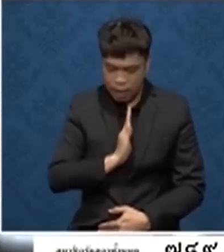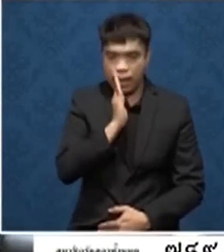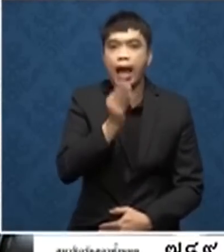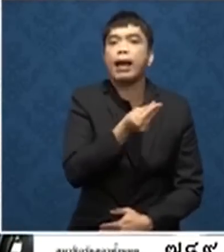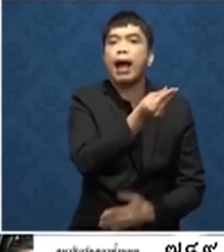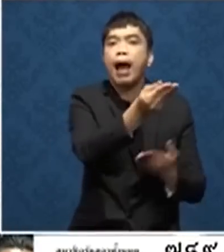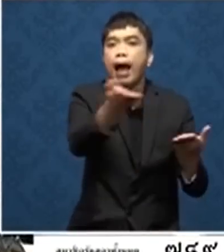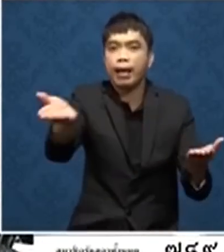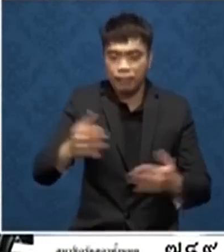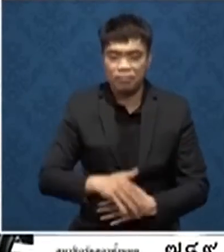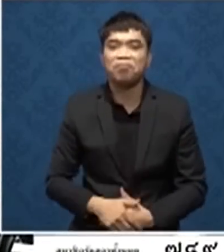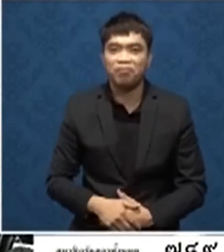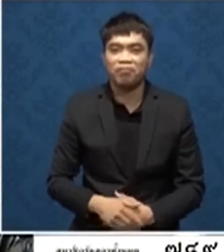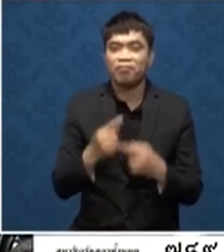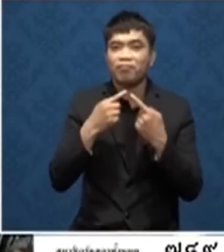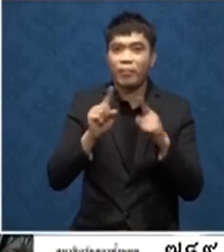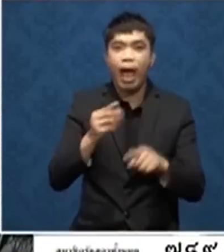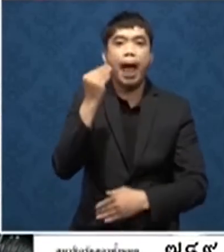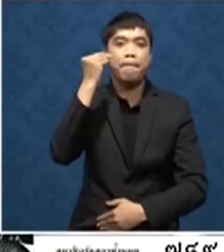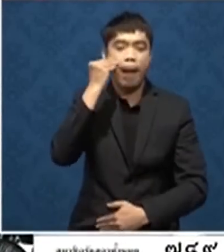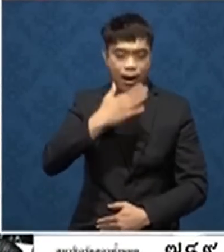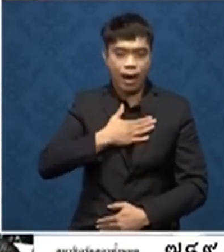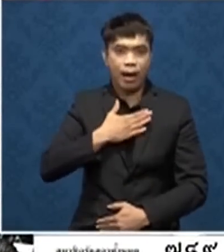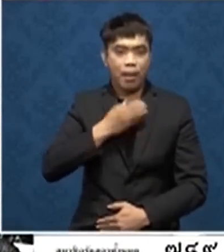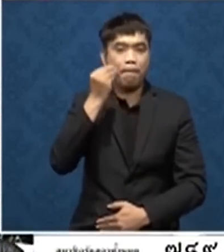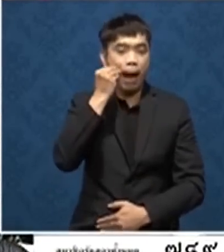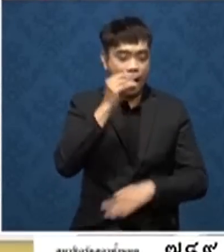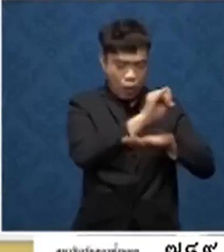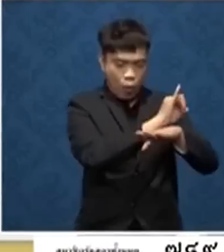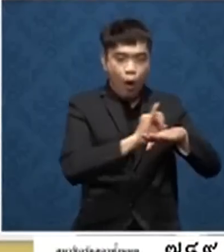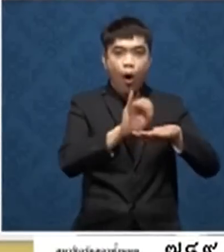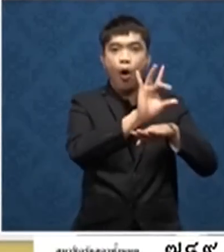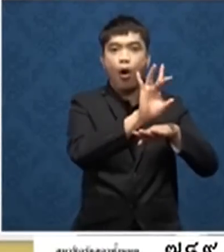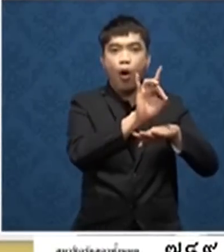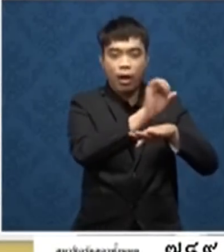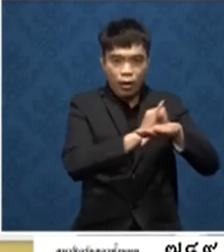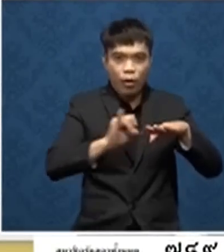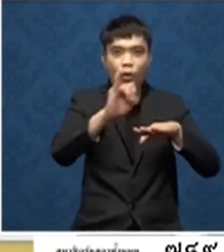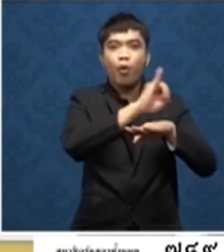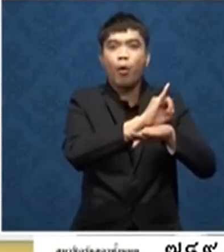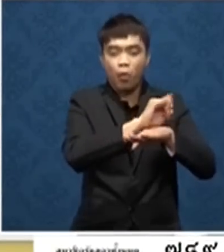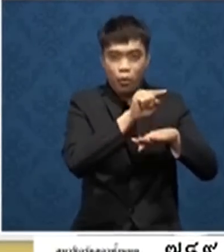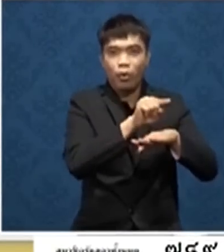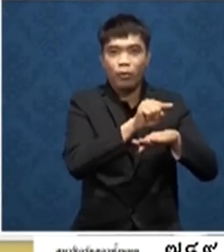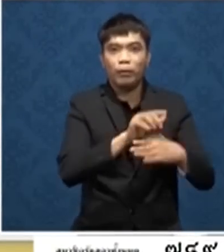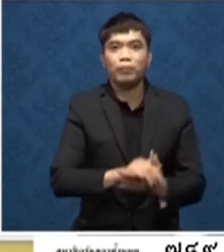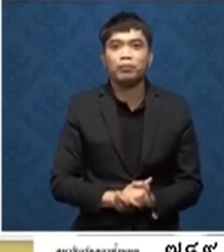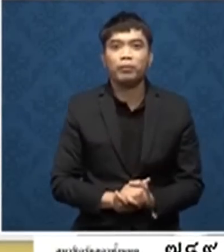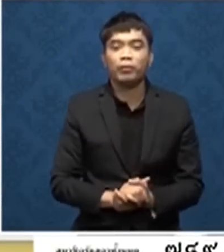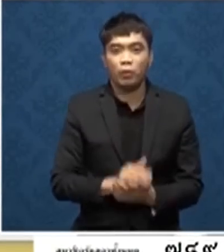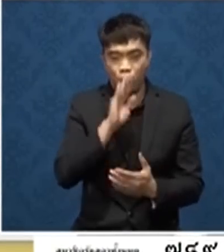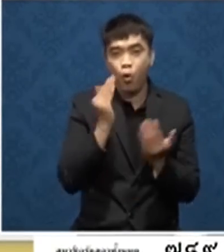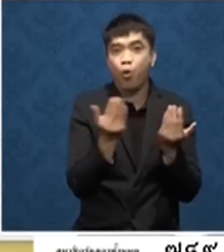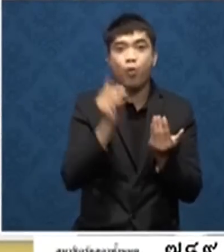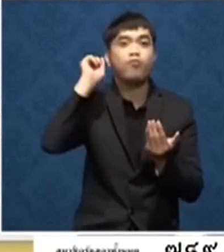แทนแต่ที่บ้านผมที่ร้อยกว่าไร่กับบ้านรับรถทัวร์ได้เยอะมากแล้วแถมลูก